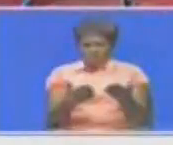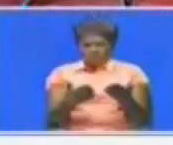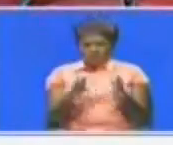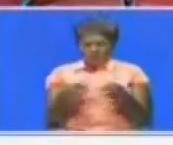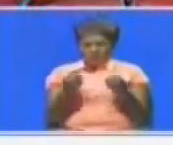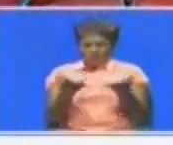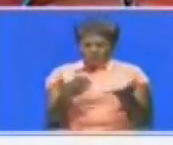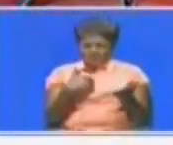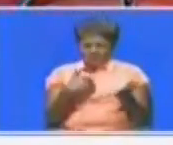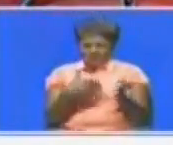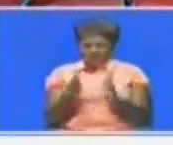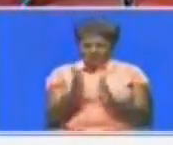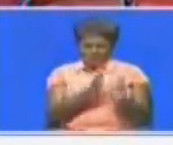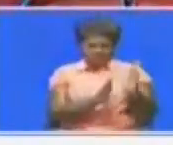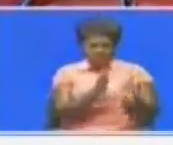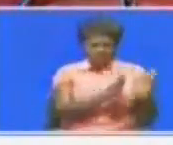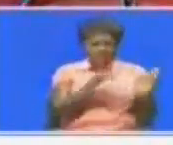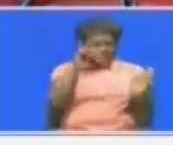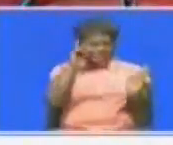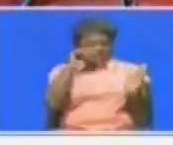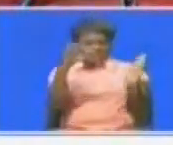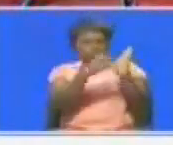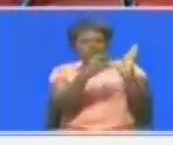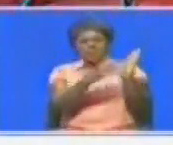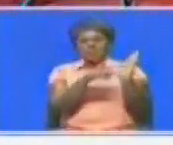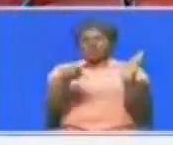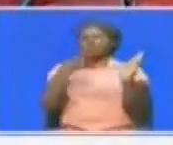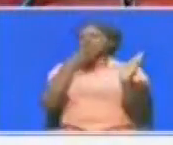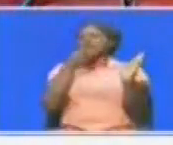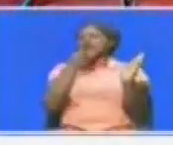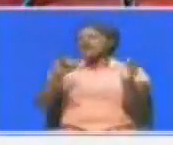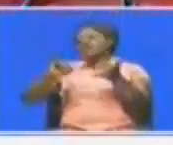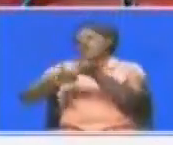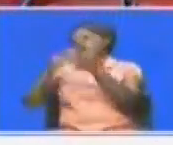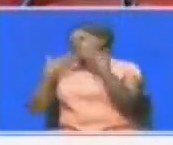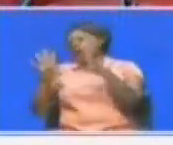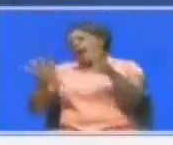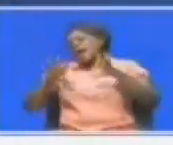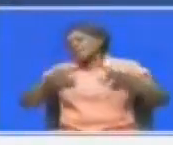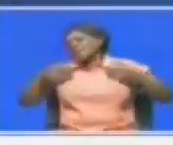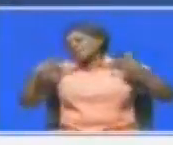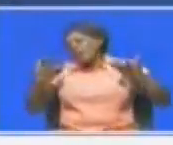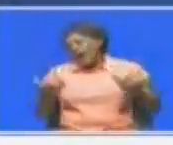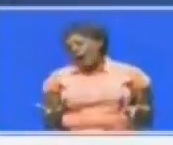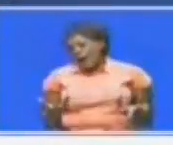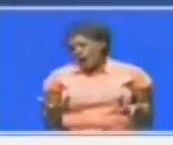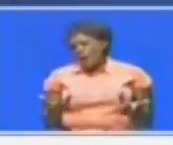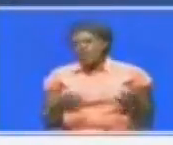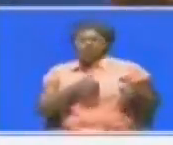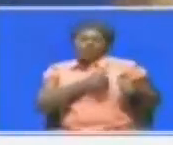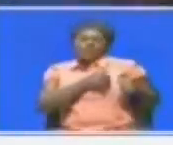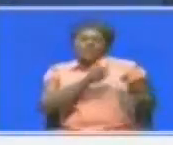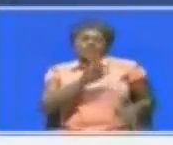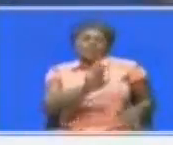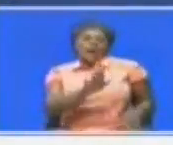wangapi wako na mpango za kando, wanapigwa picha, unasunazona kwa mtandao. Wewe kama mwanaume uko kwa ndoa, unakubali vipi mpango wa kana na kupiga